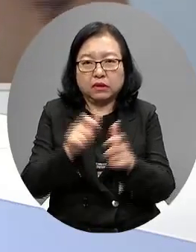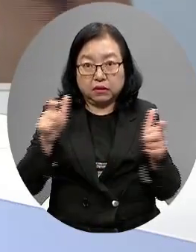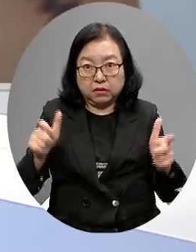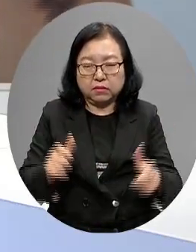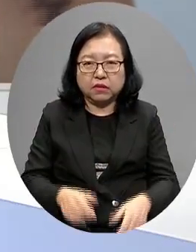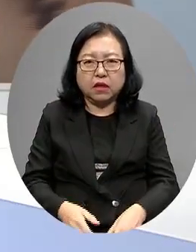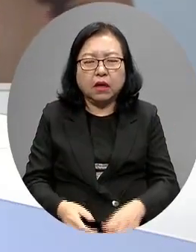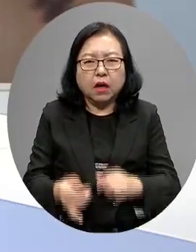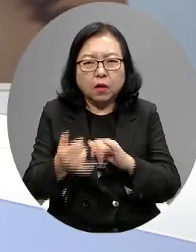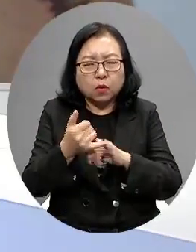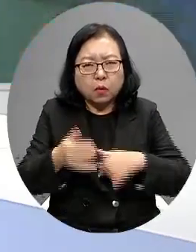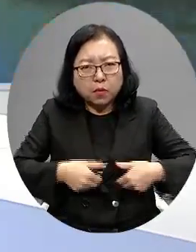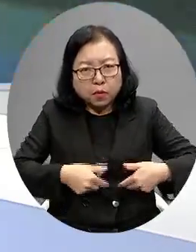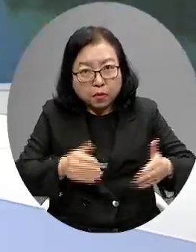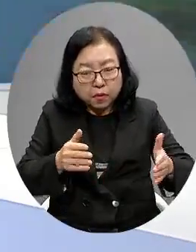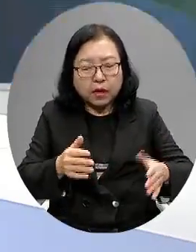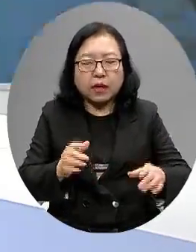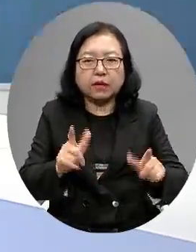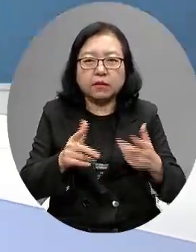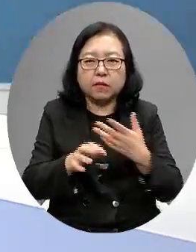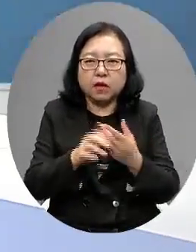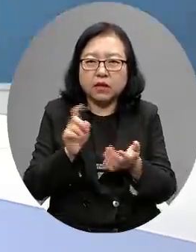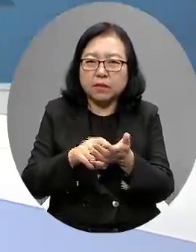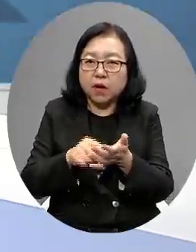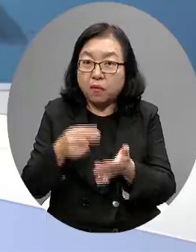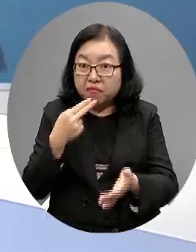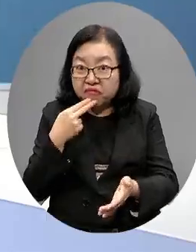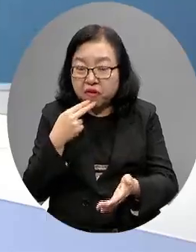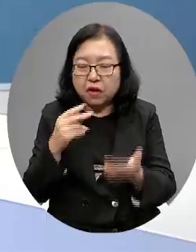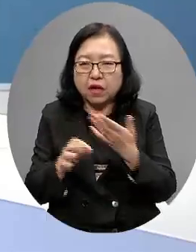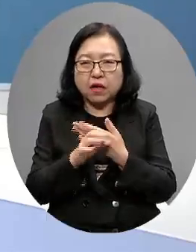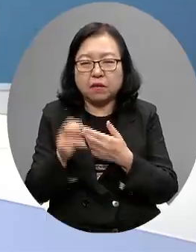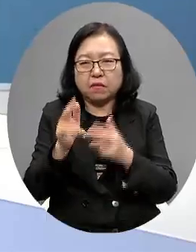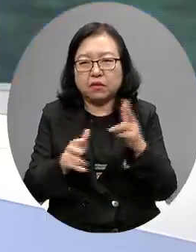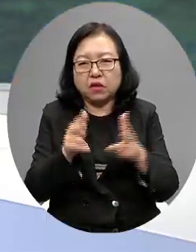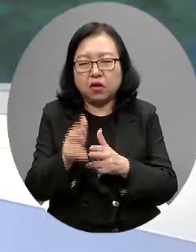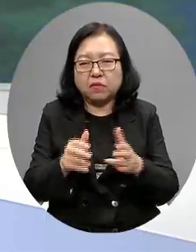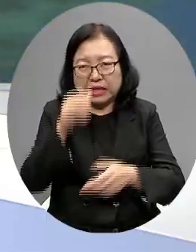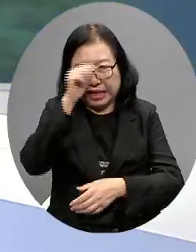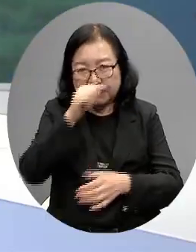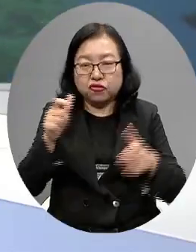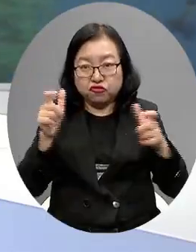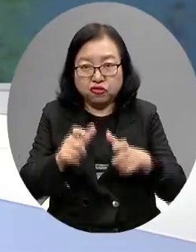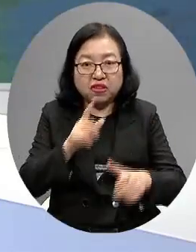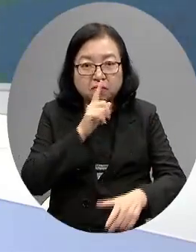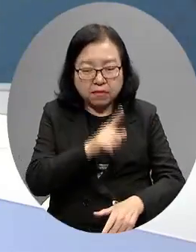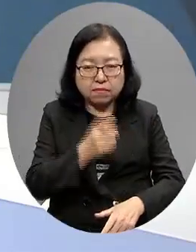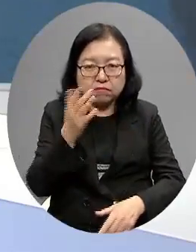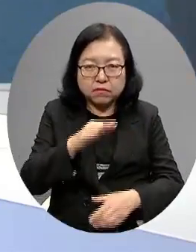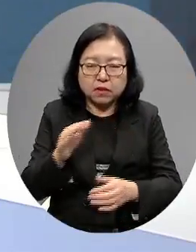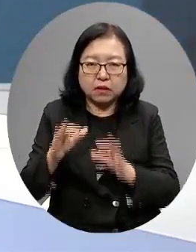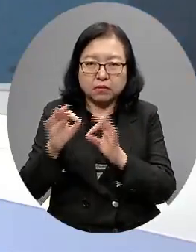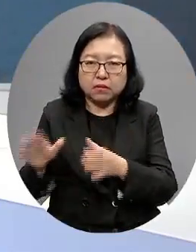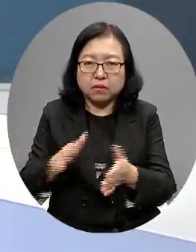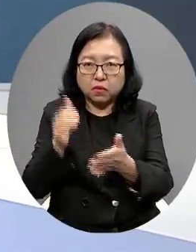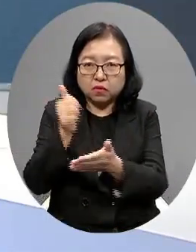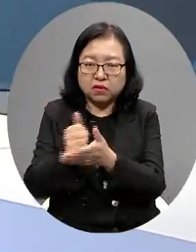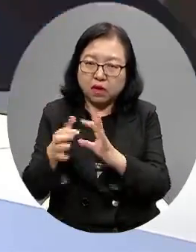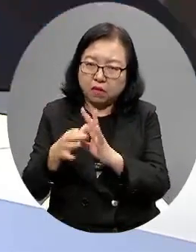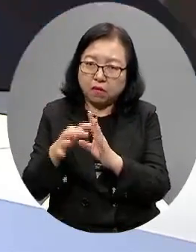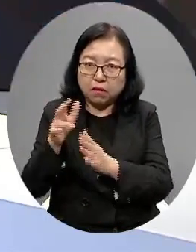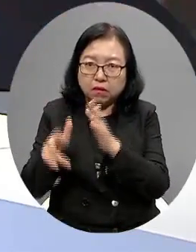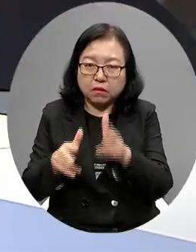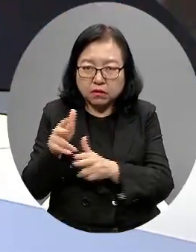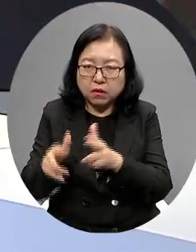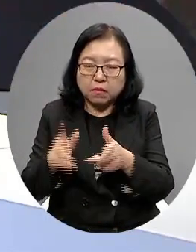필요하지 않거나 급하지 않은 사업은 줄였다고 했는데 김영환 충북 지사의 역점 사업은 대거 반영됐습니다